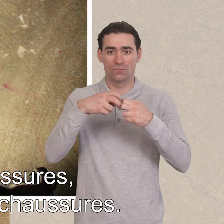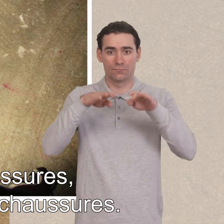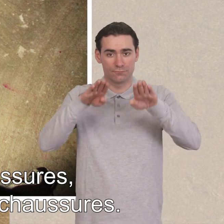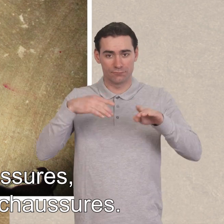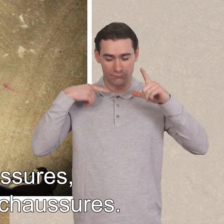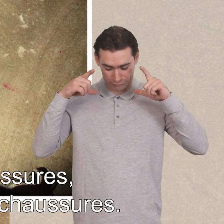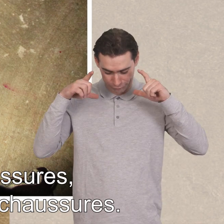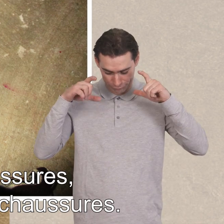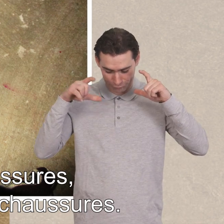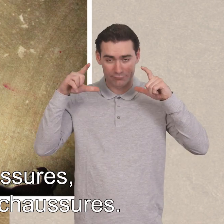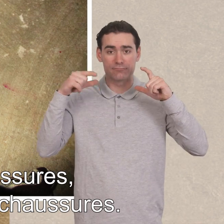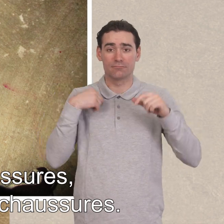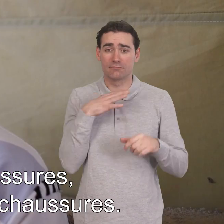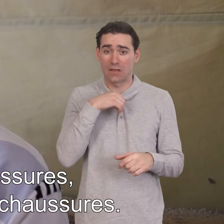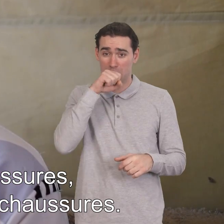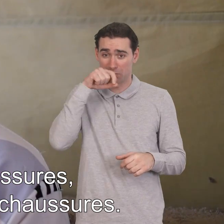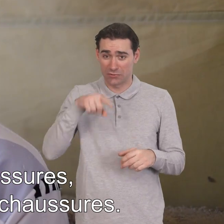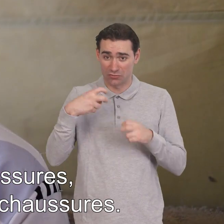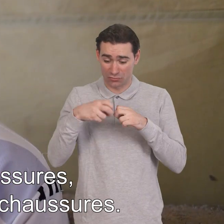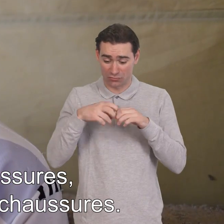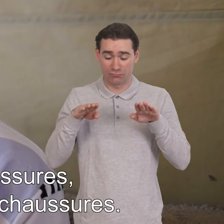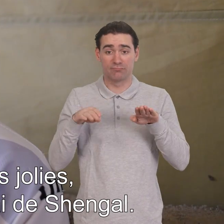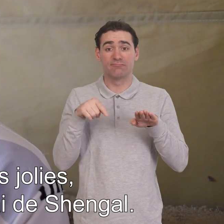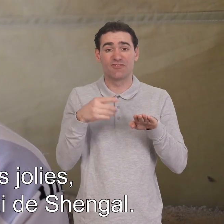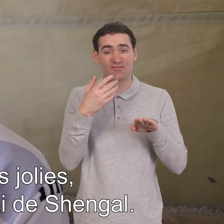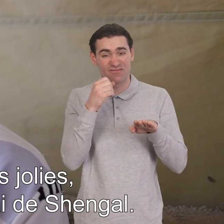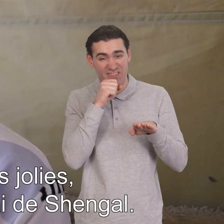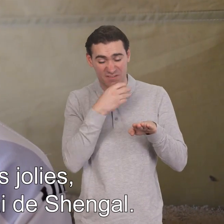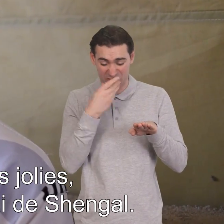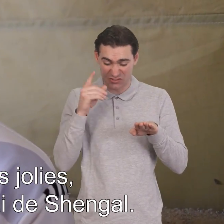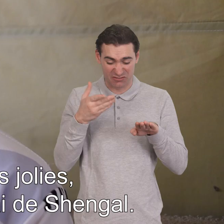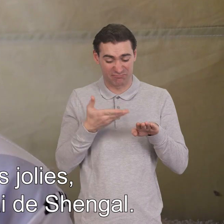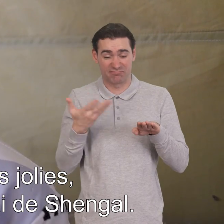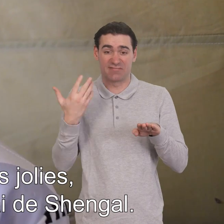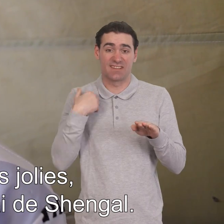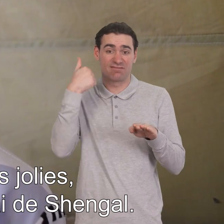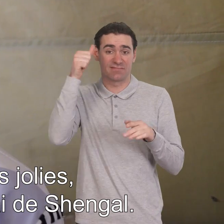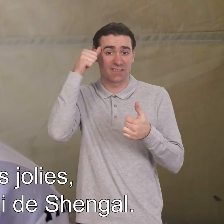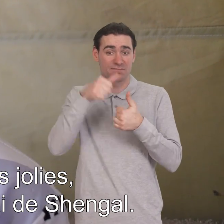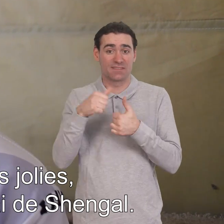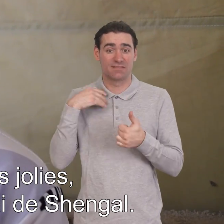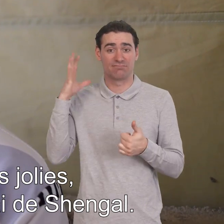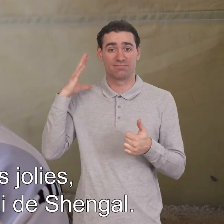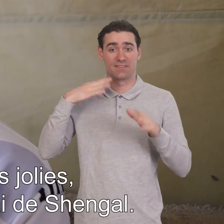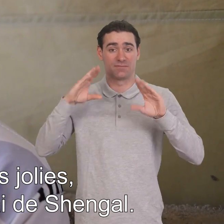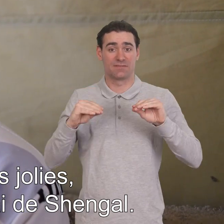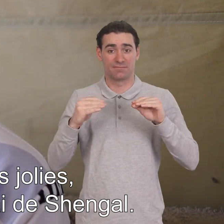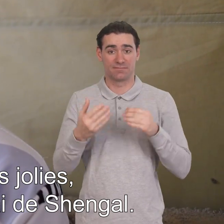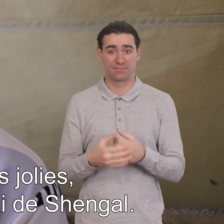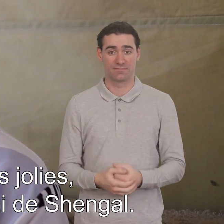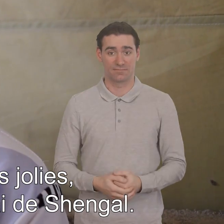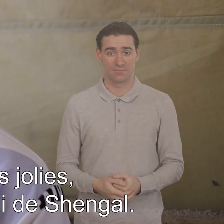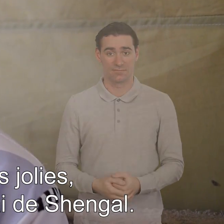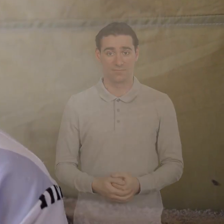J'ai pris en photo mes chaussures parce que j'aime beaucoup ces chaussures. Elles sont vieilles et pas très jolies, mais c'est le dernier souvenir que j'ai de Shengal.